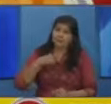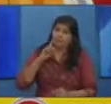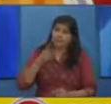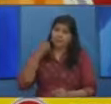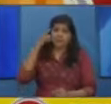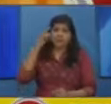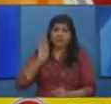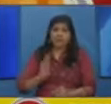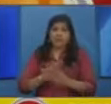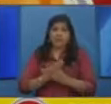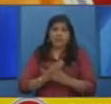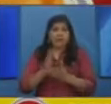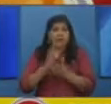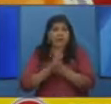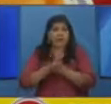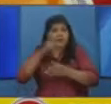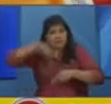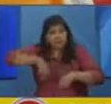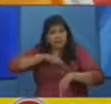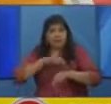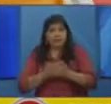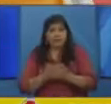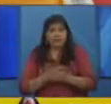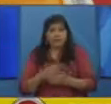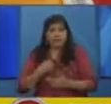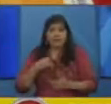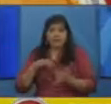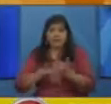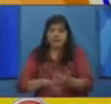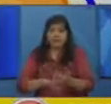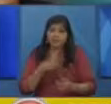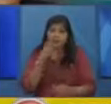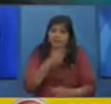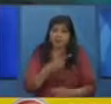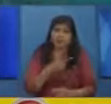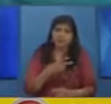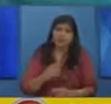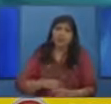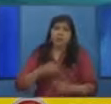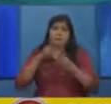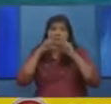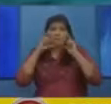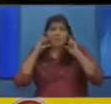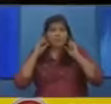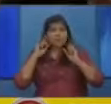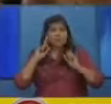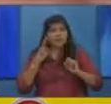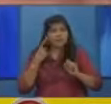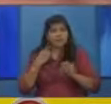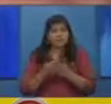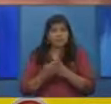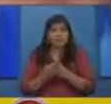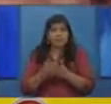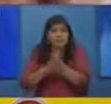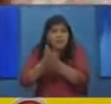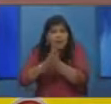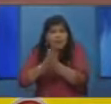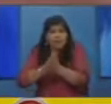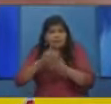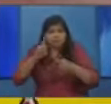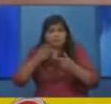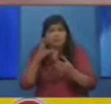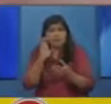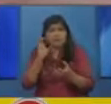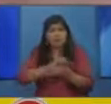रखिए और त्योहारों में जरा विशेष रूप से याद रखिए, मास्क पहनना है, हाथ साबुन